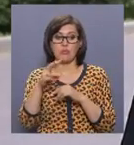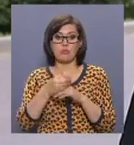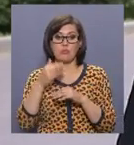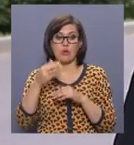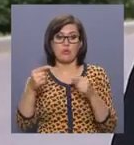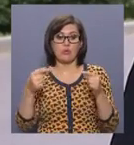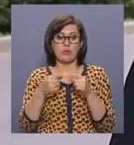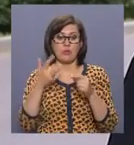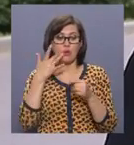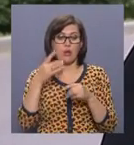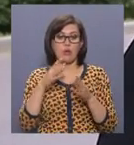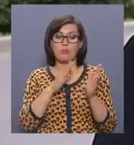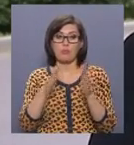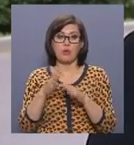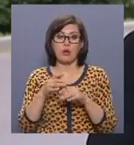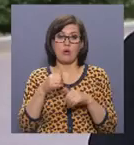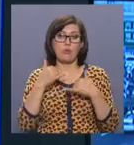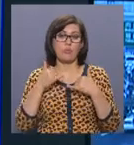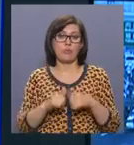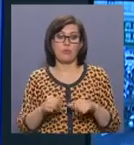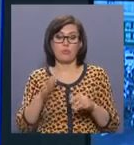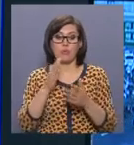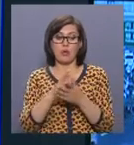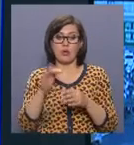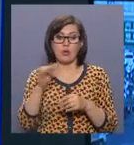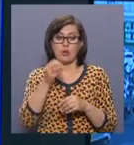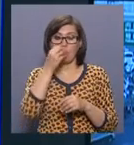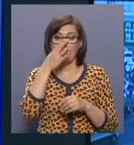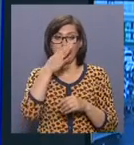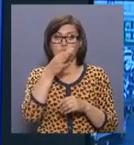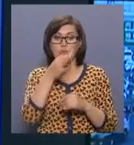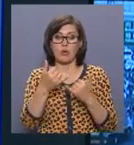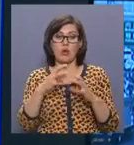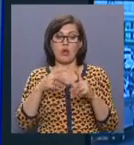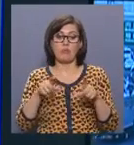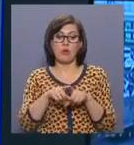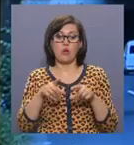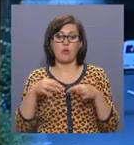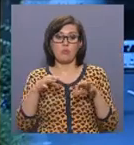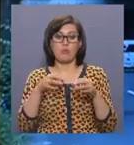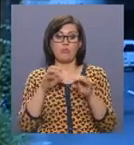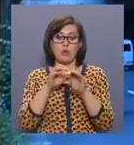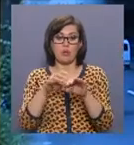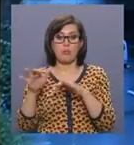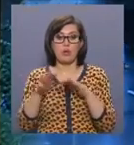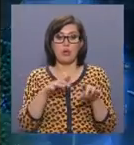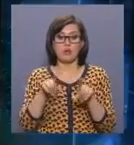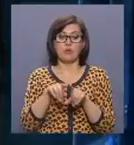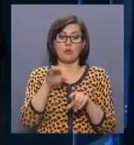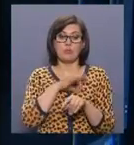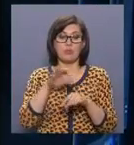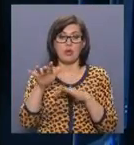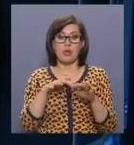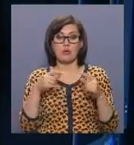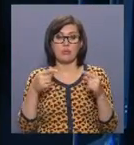дәл әрі жүйелі жүретініне қатты таң қалдым. Жапония демекші, қазір әлемдегі көлік қозғалысы механизмін тиімді іске